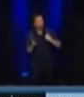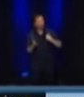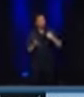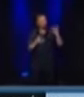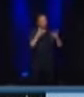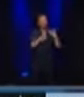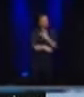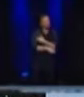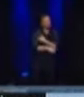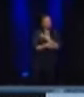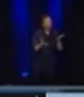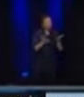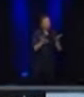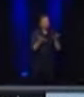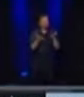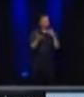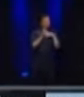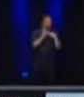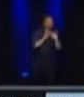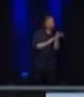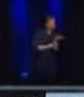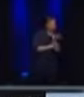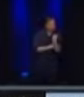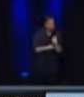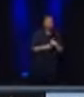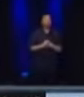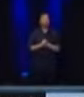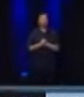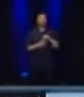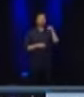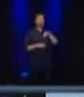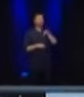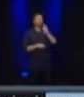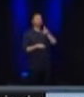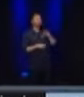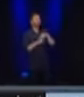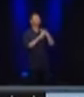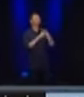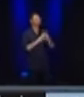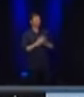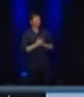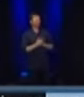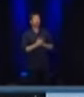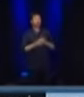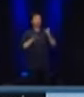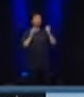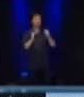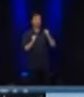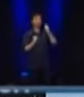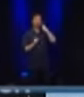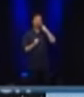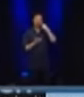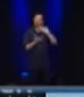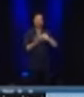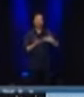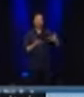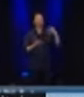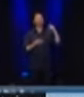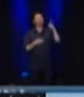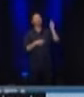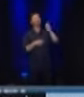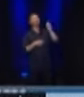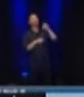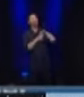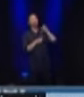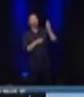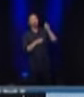quelle modalité pourrait entourer cette loterie-là, justement? Bon, ce que j'ai dit hier, c'est qu'on n'excluait pas ça. On regarde ça avec l'Auto-Québec,